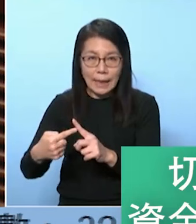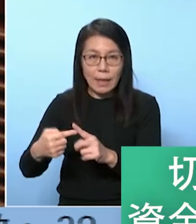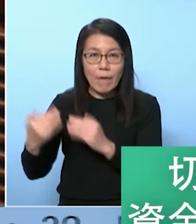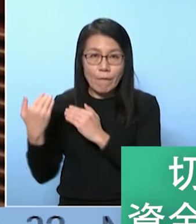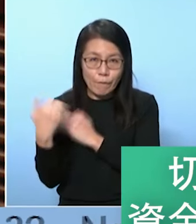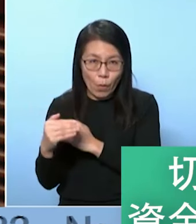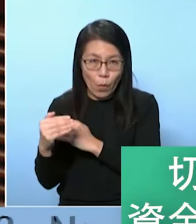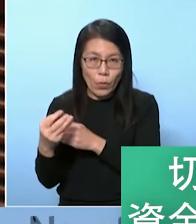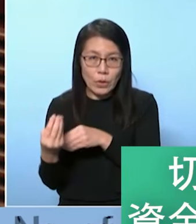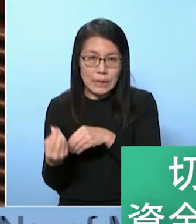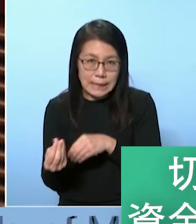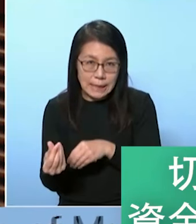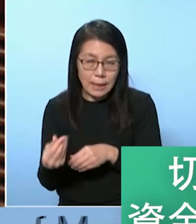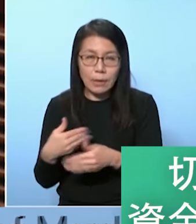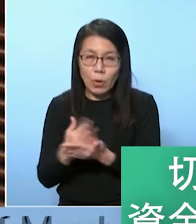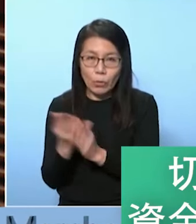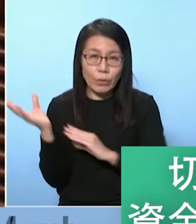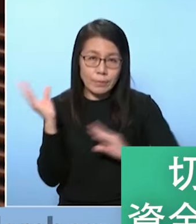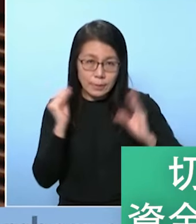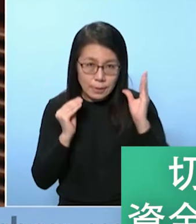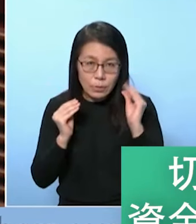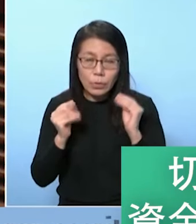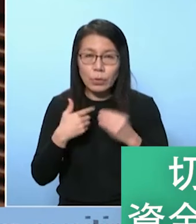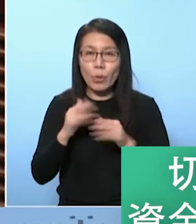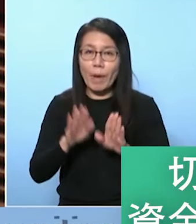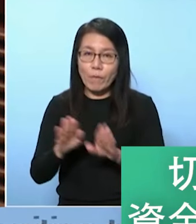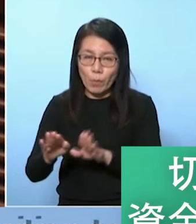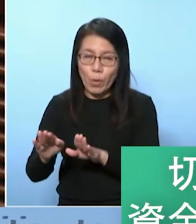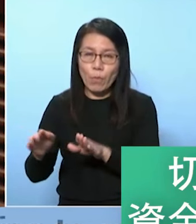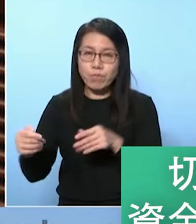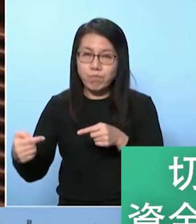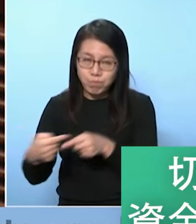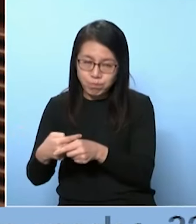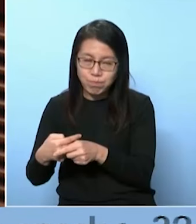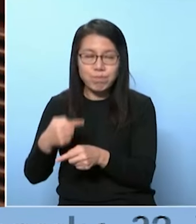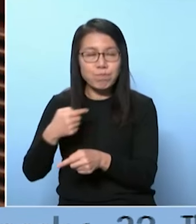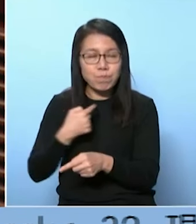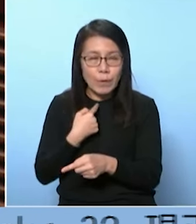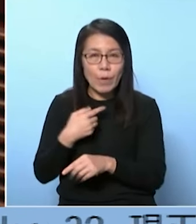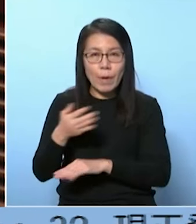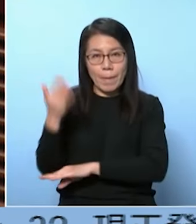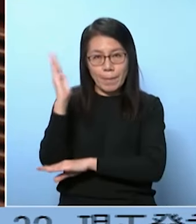物流、資金流、信息流和服務流的互通。本人謹此陳辭。